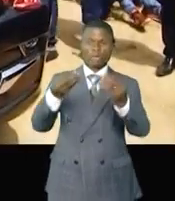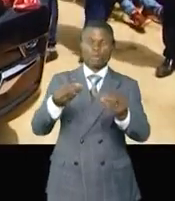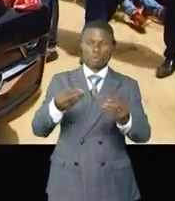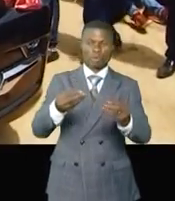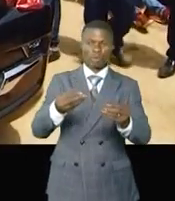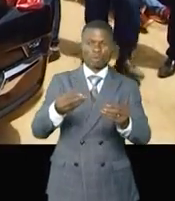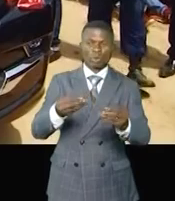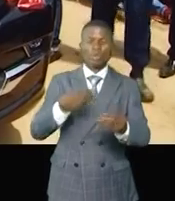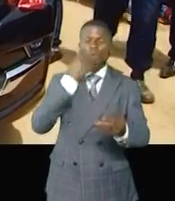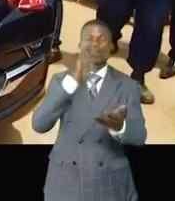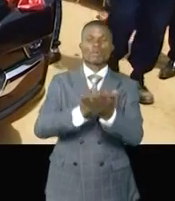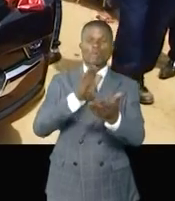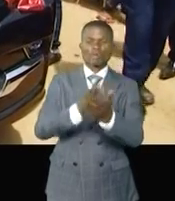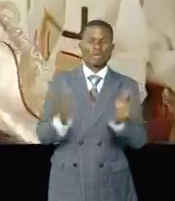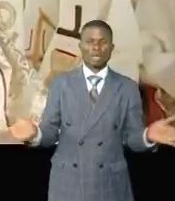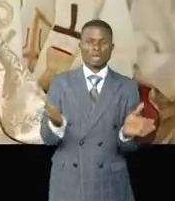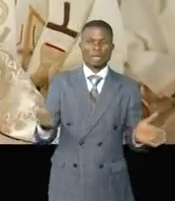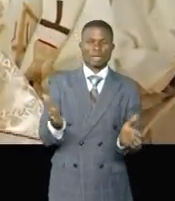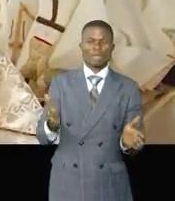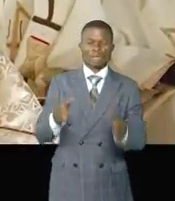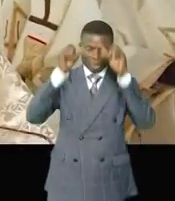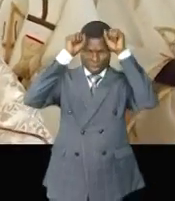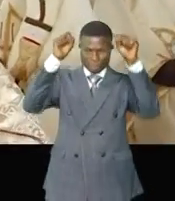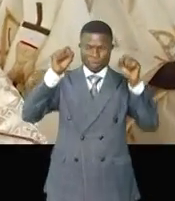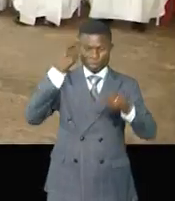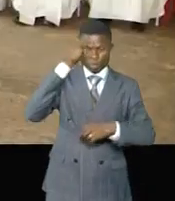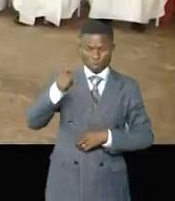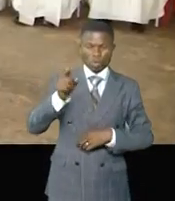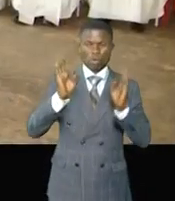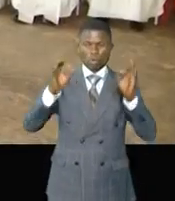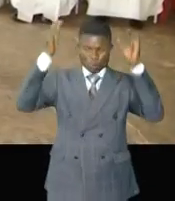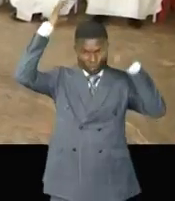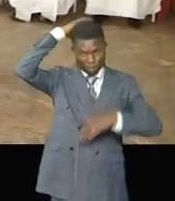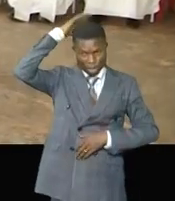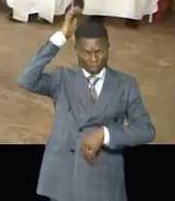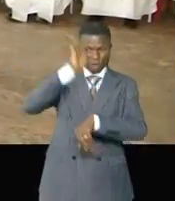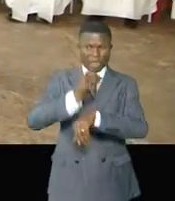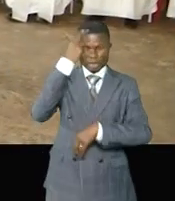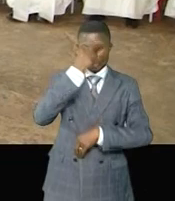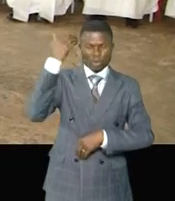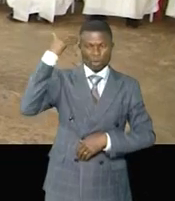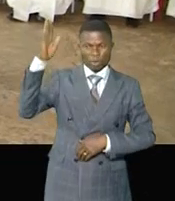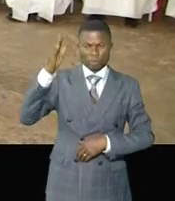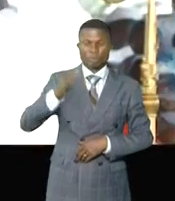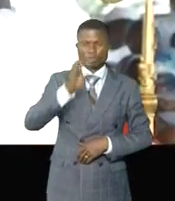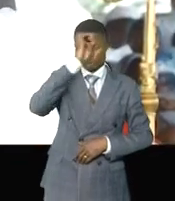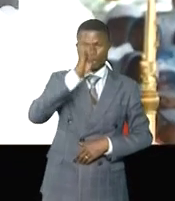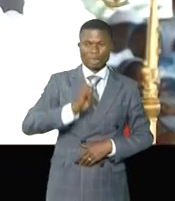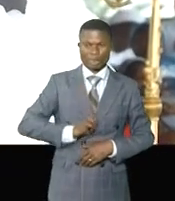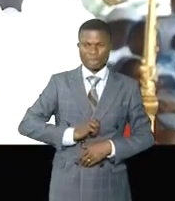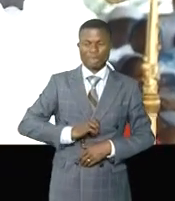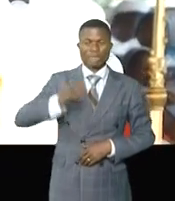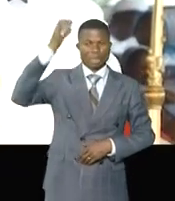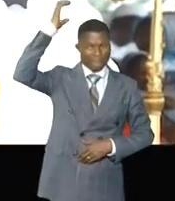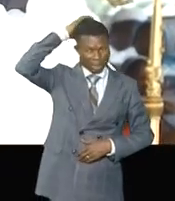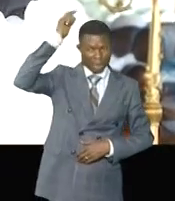les félicitations et les encouragements du président de la République au nouveau prélat. Excellence, Mgr l'archevêque, vous